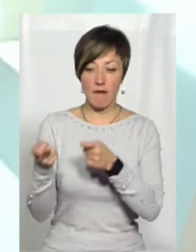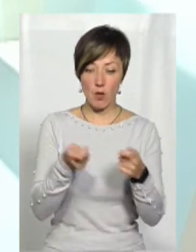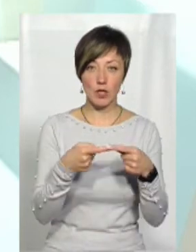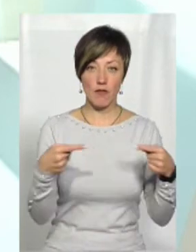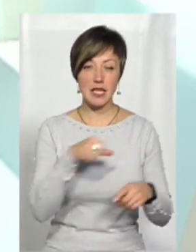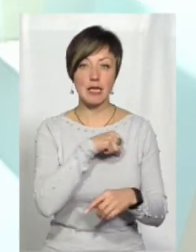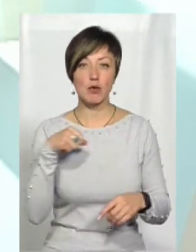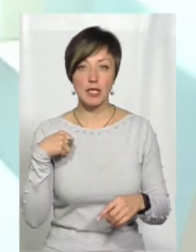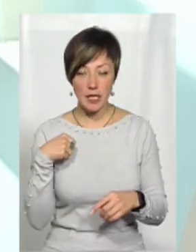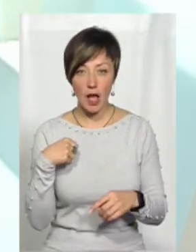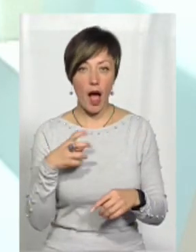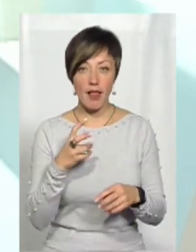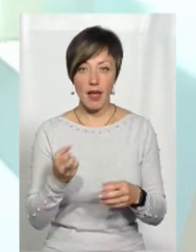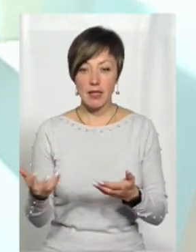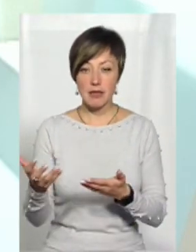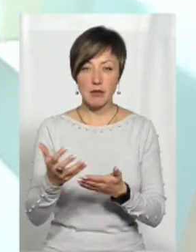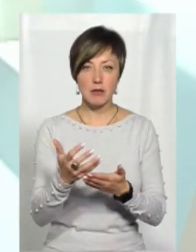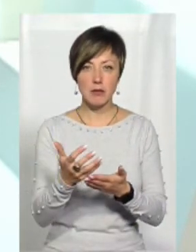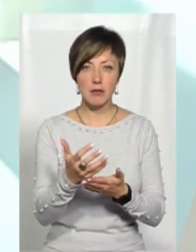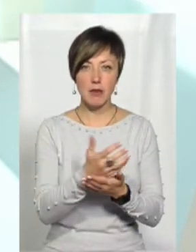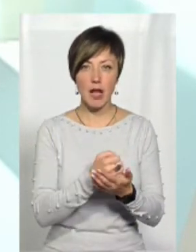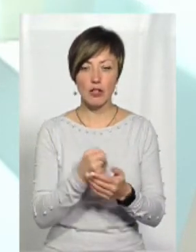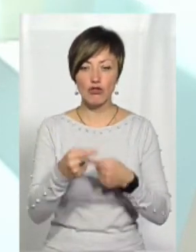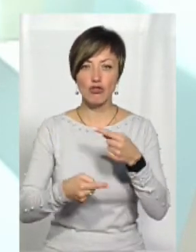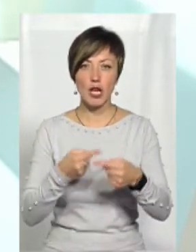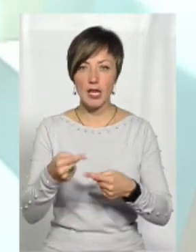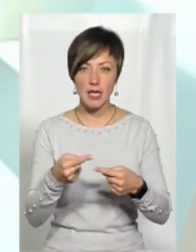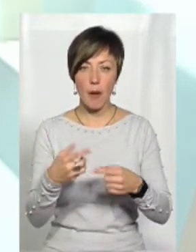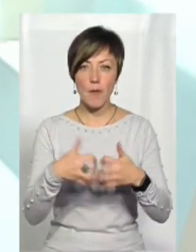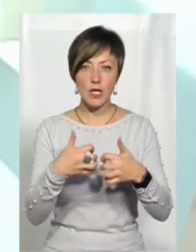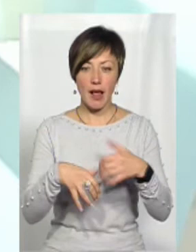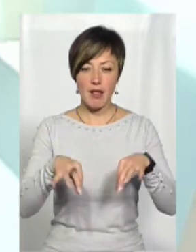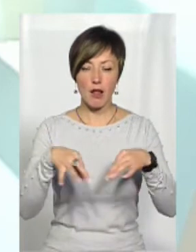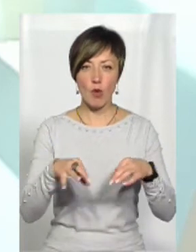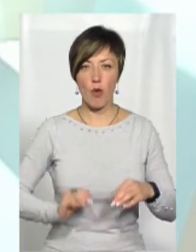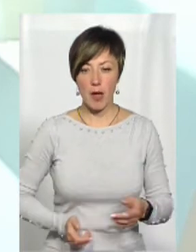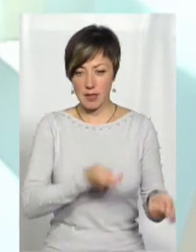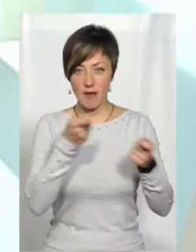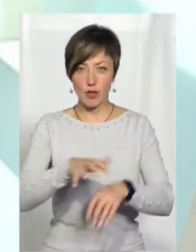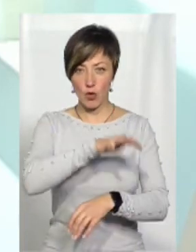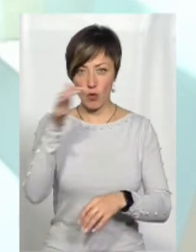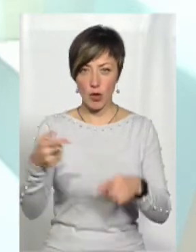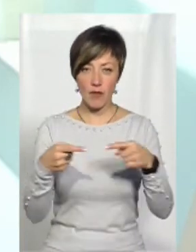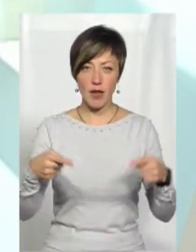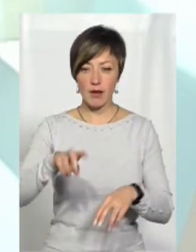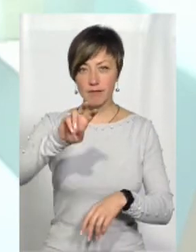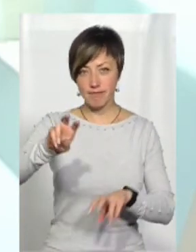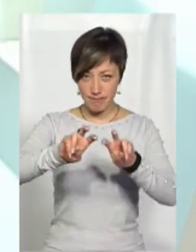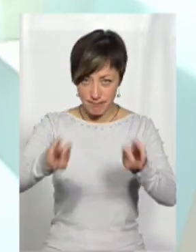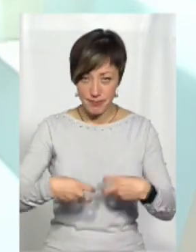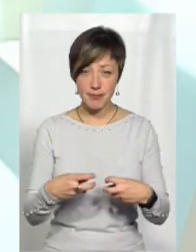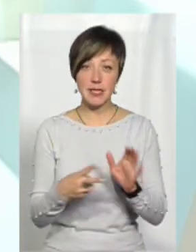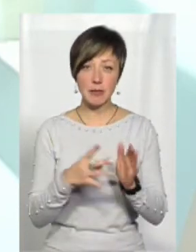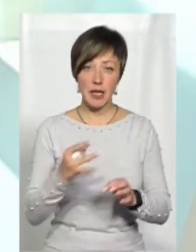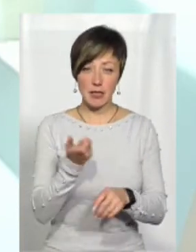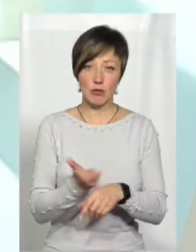товар, самостійно розмитнювати, а не збирати через посередників транспортні компанії, які завезли куп товару, здерли в 7 разів більше у